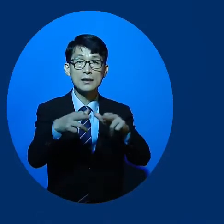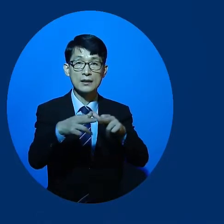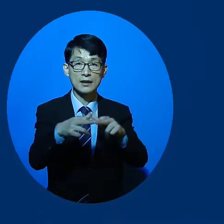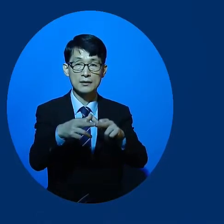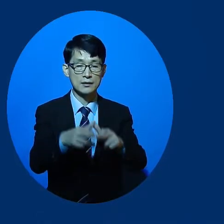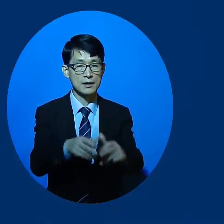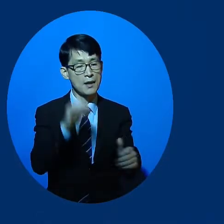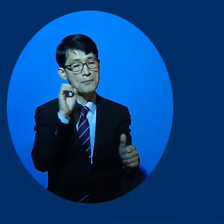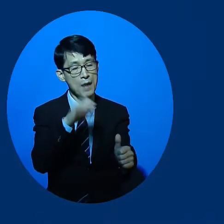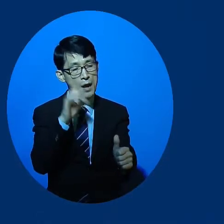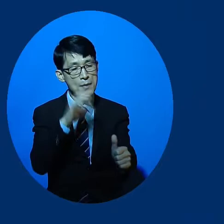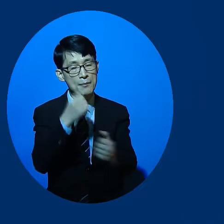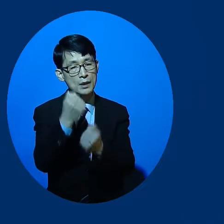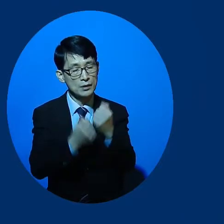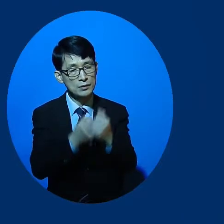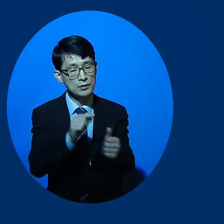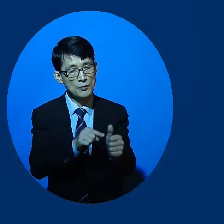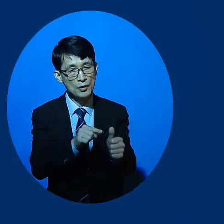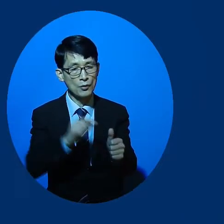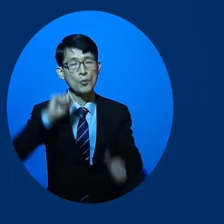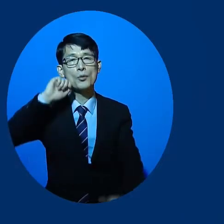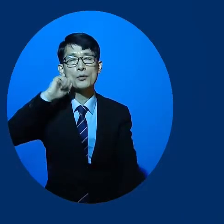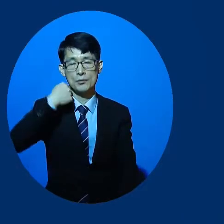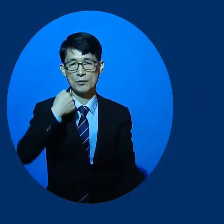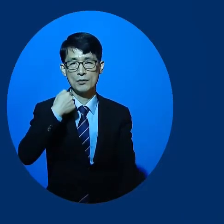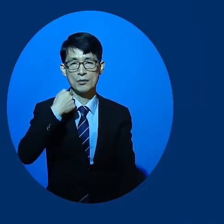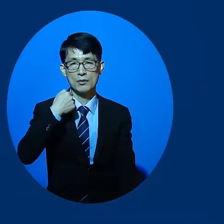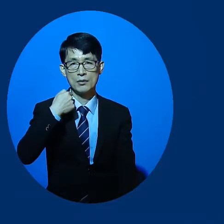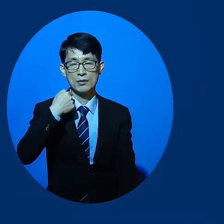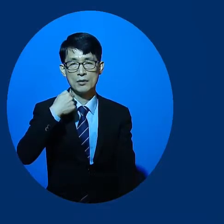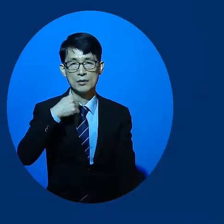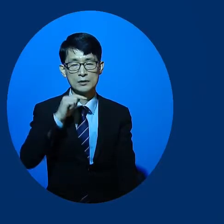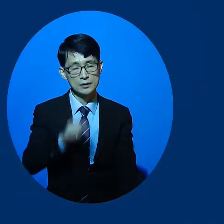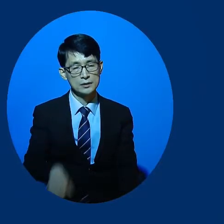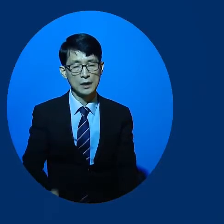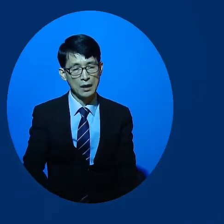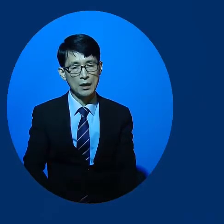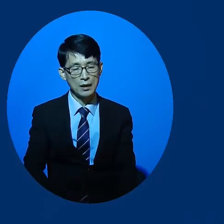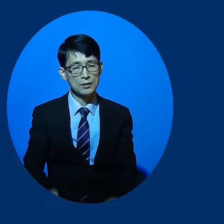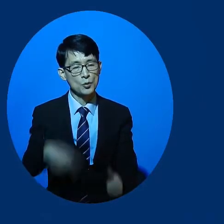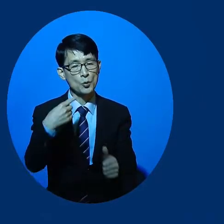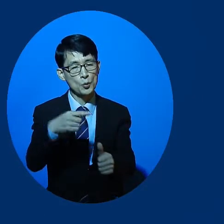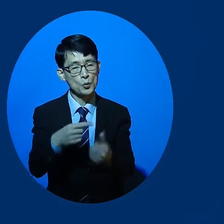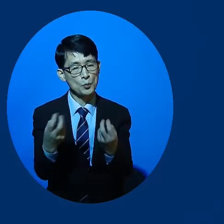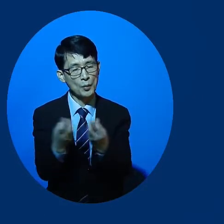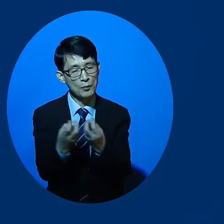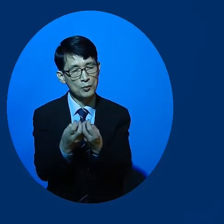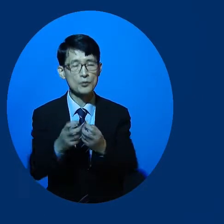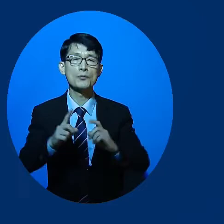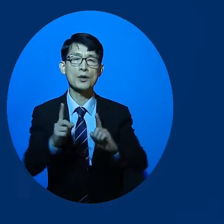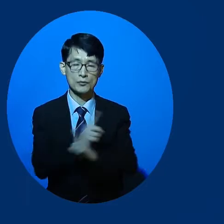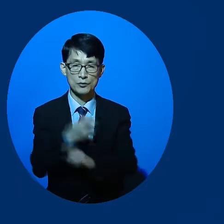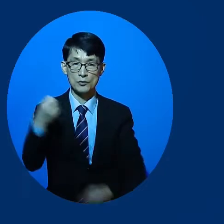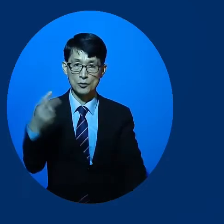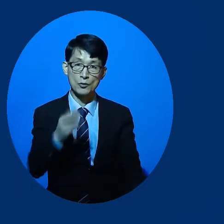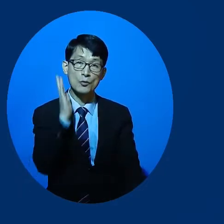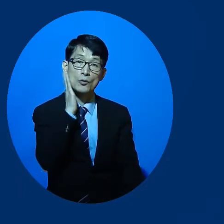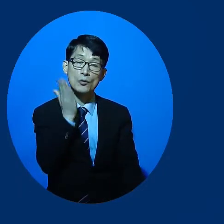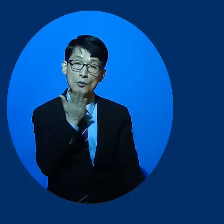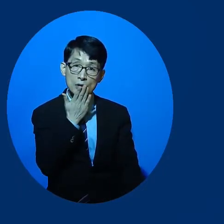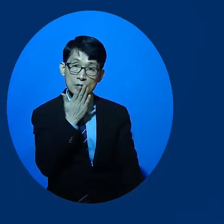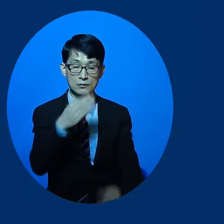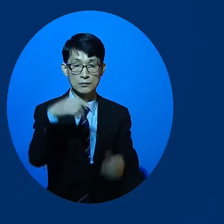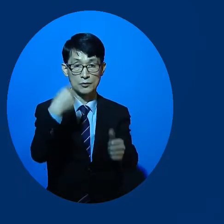1조의 투입이 돼서 수업의 질을 좀 높여야 할 것 같고요. 수어 통역사의